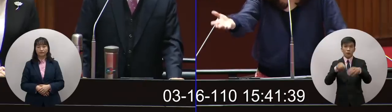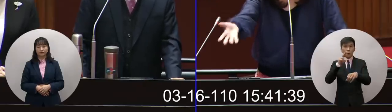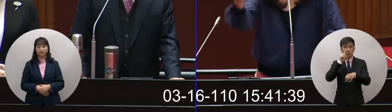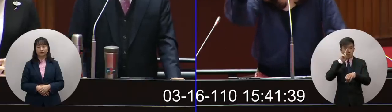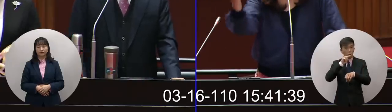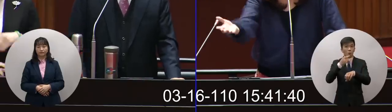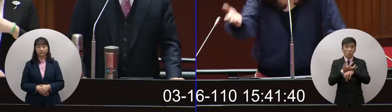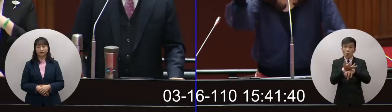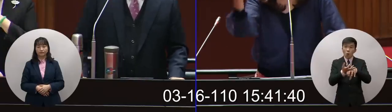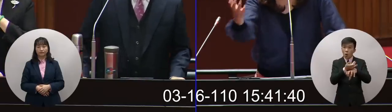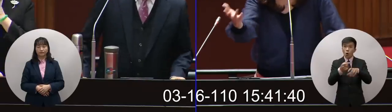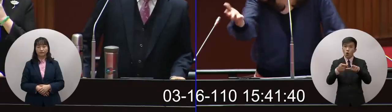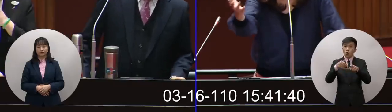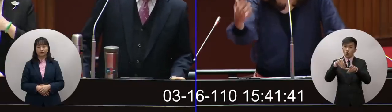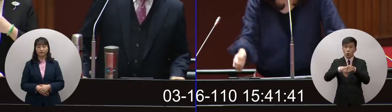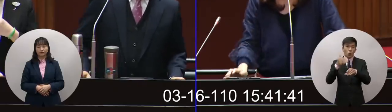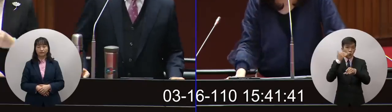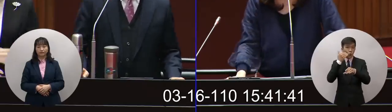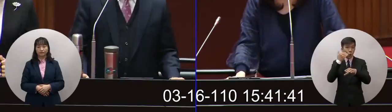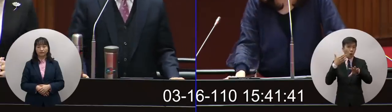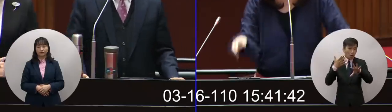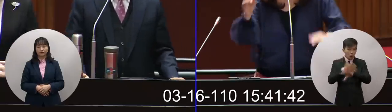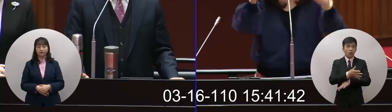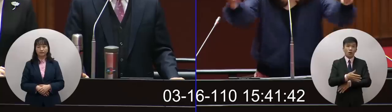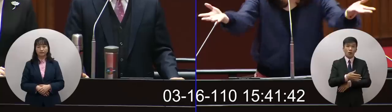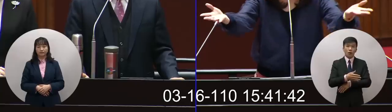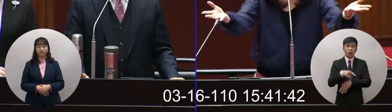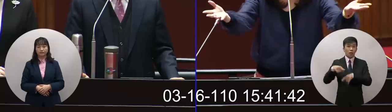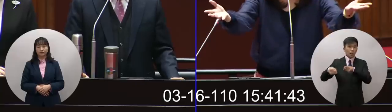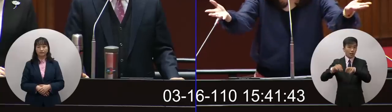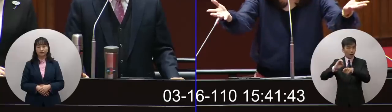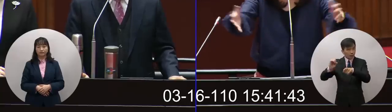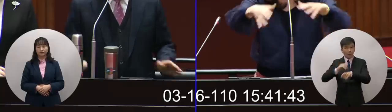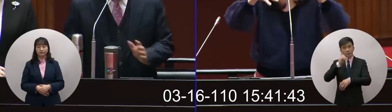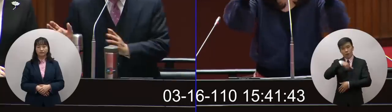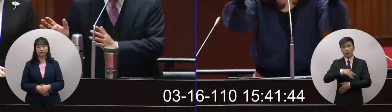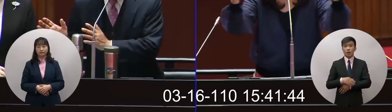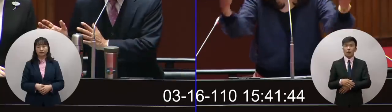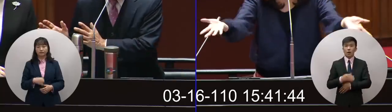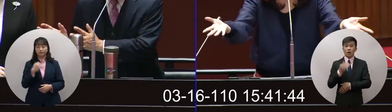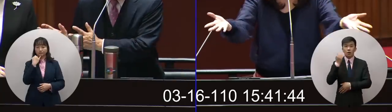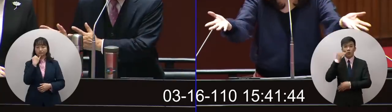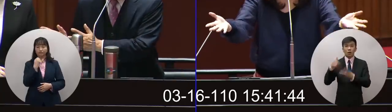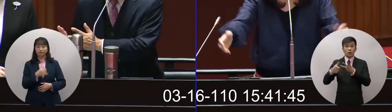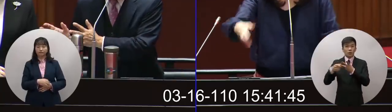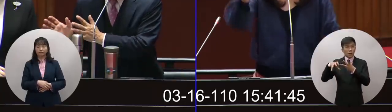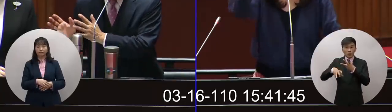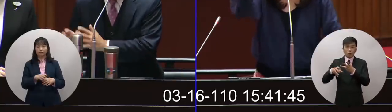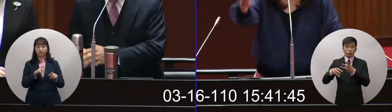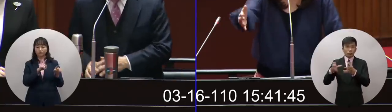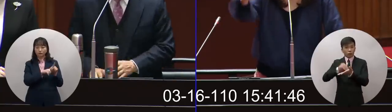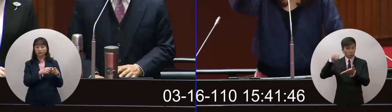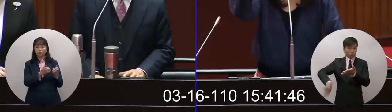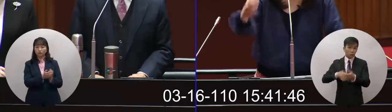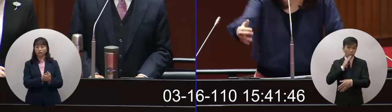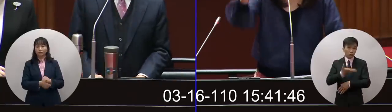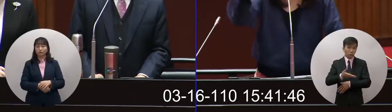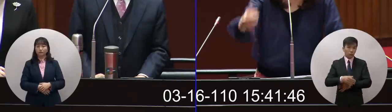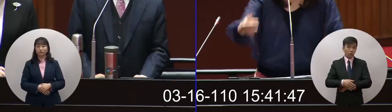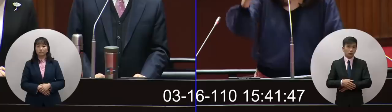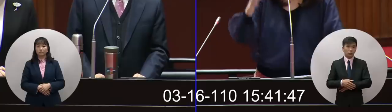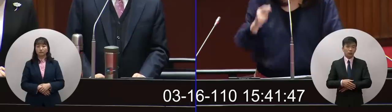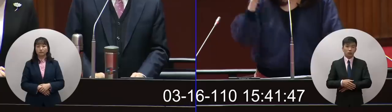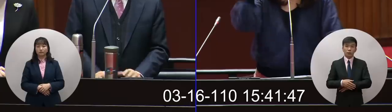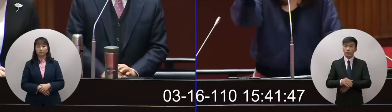呐、啊。那到时候你没有替代方案也不行，难道你就不盖了吗？难道三接站就不要了吗？那你现在是不是